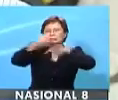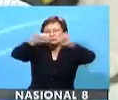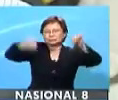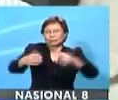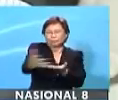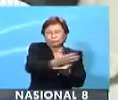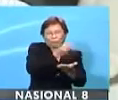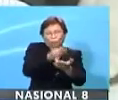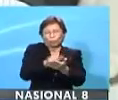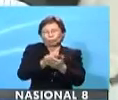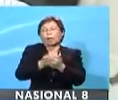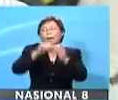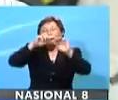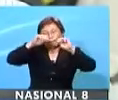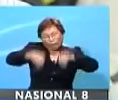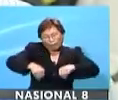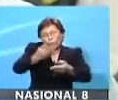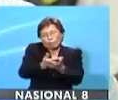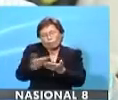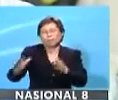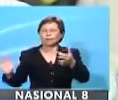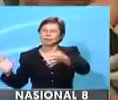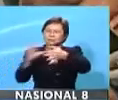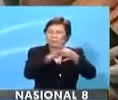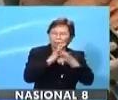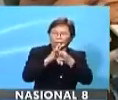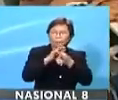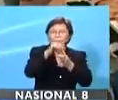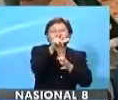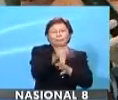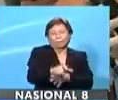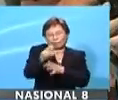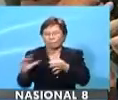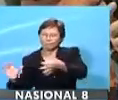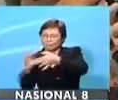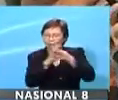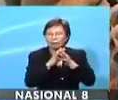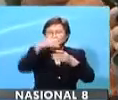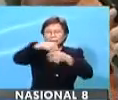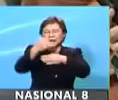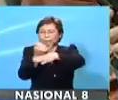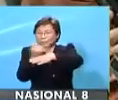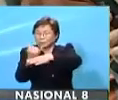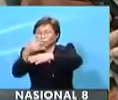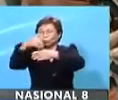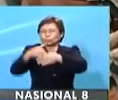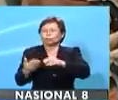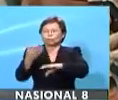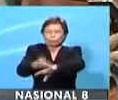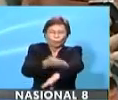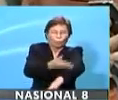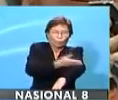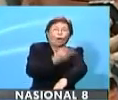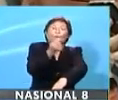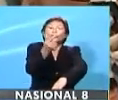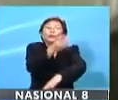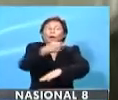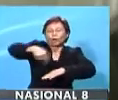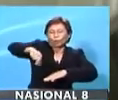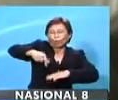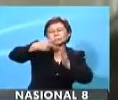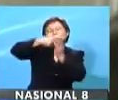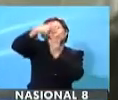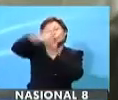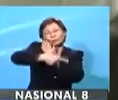perolehan perumahan mampu milik yang menyatukan pihak-pihak terlibat dalam rantaian industri bagi menambah baik kos dan kualiti